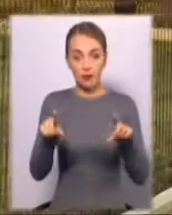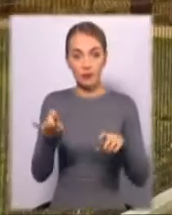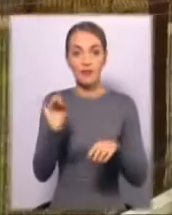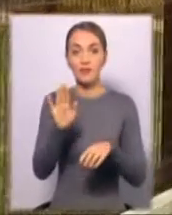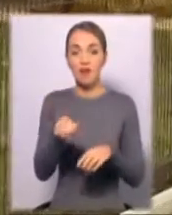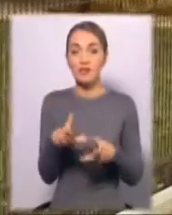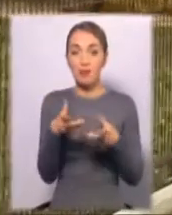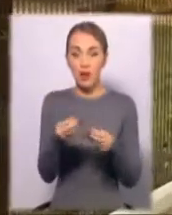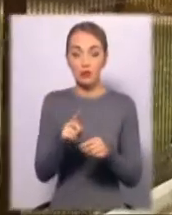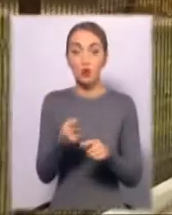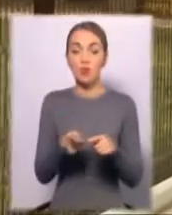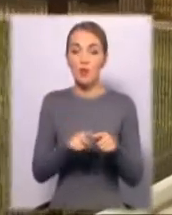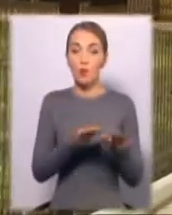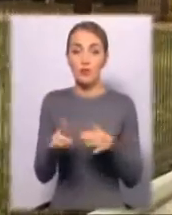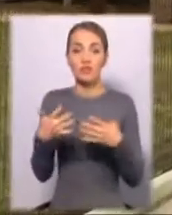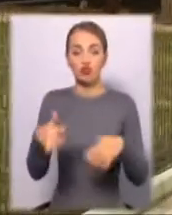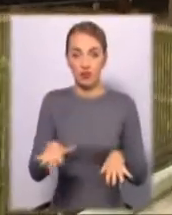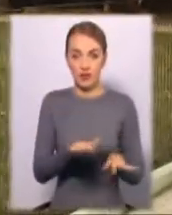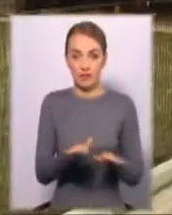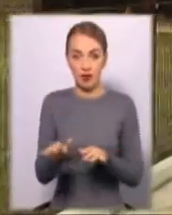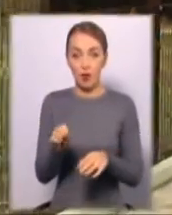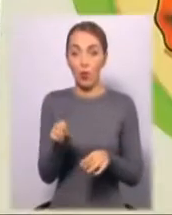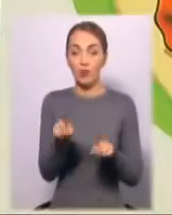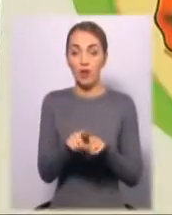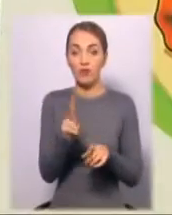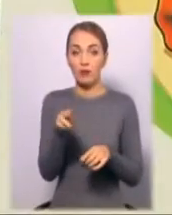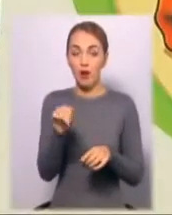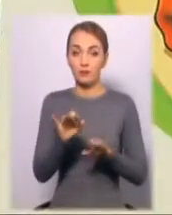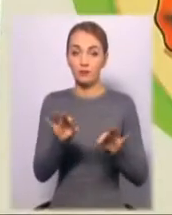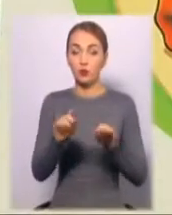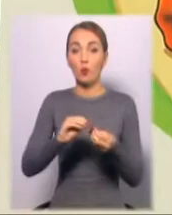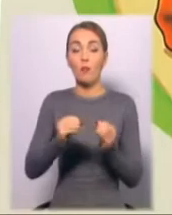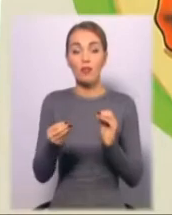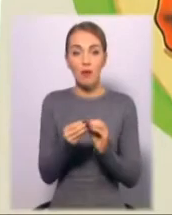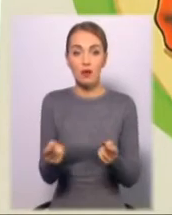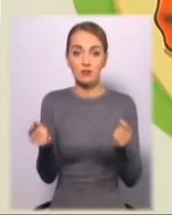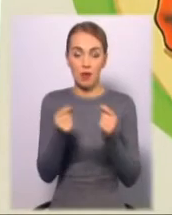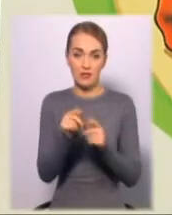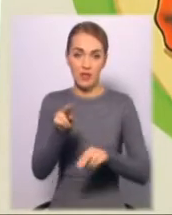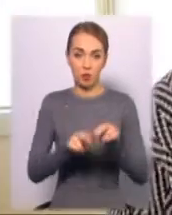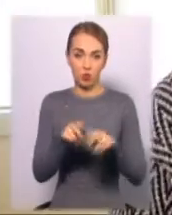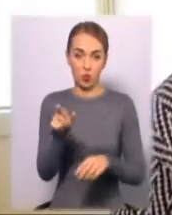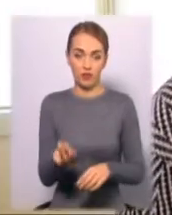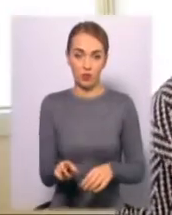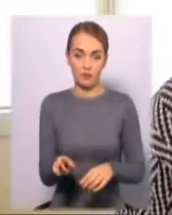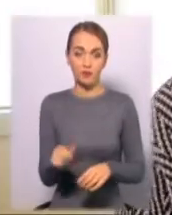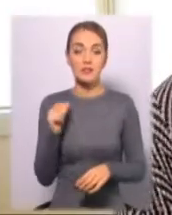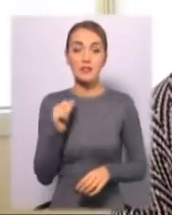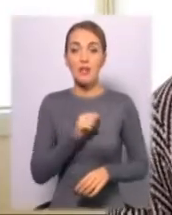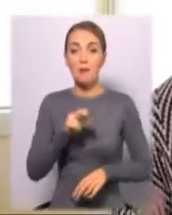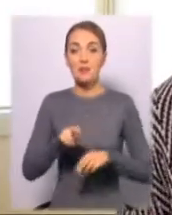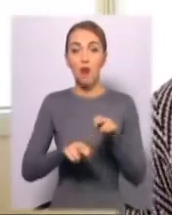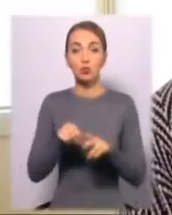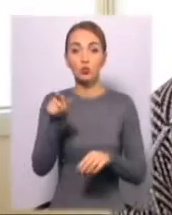навіть запевнили, що цей процес вже триває. Однак у КМДА розповіли, що проблема саме із забудовником. Сам забудовник не